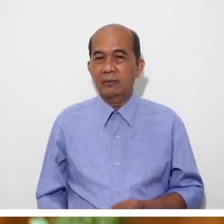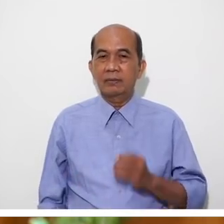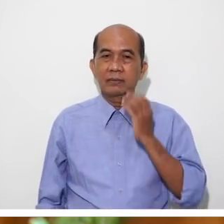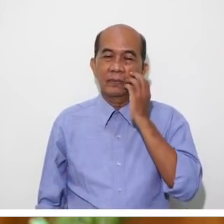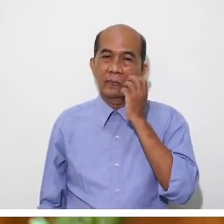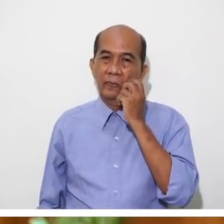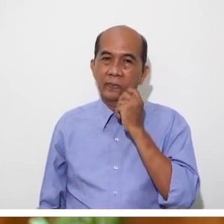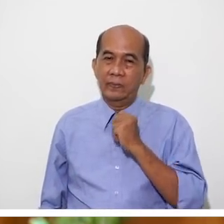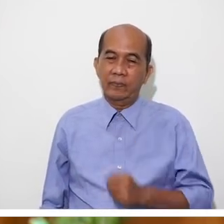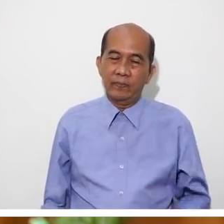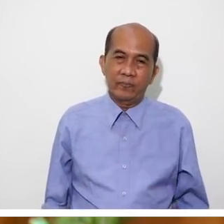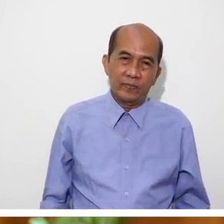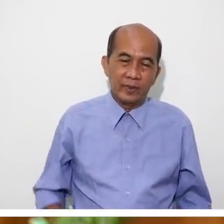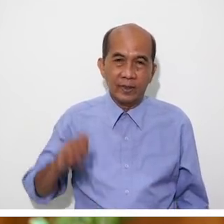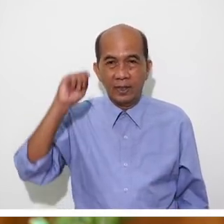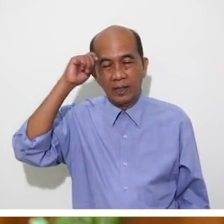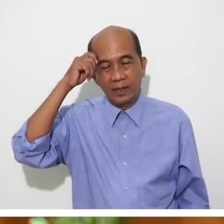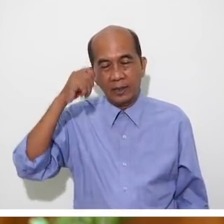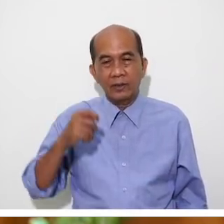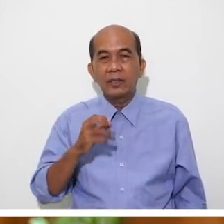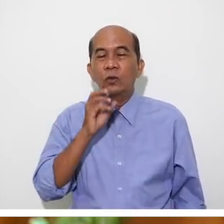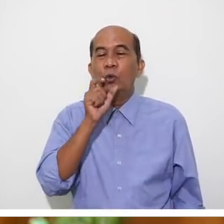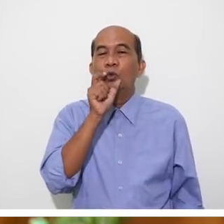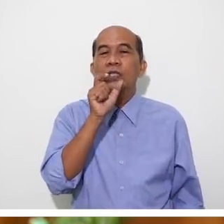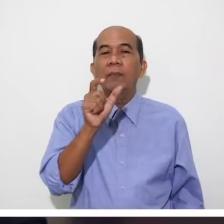Saudara, saya teringat dengan ucapan Yesus di kayu salib.